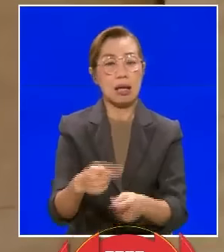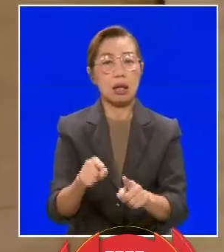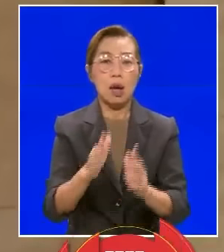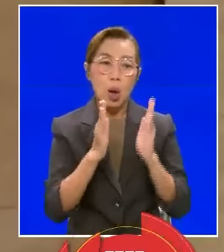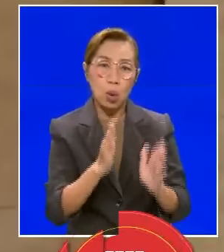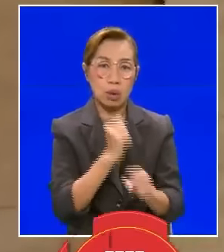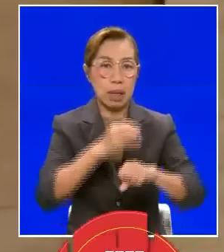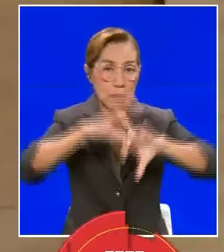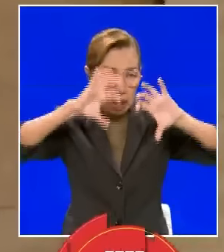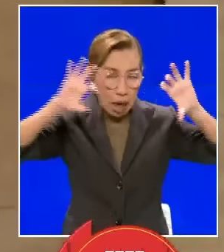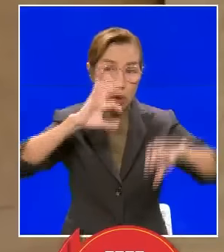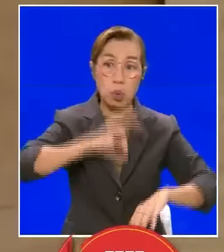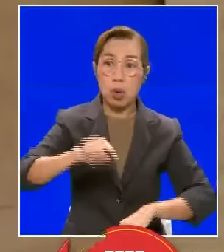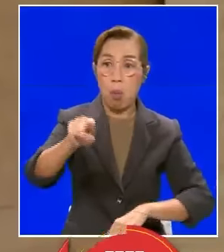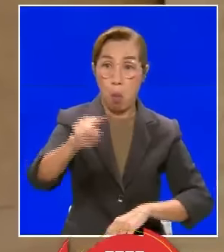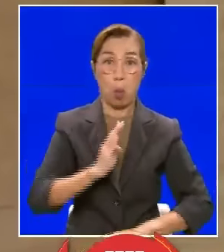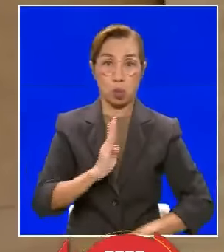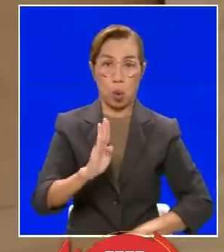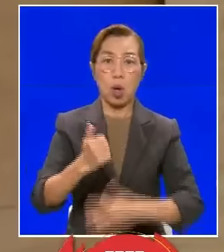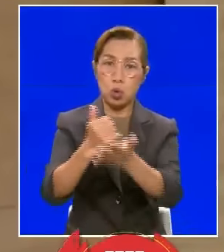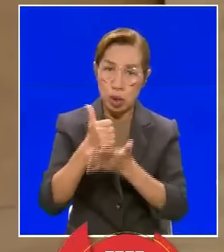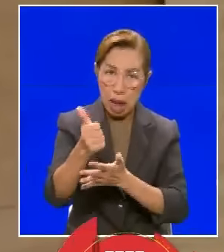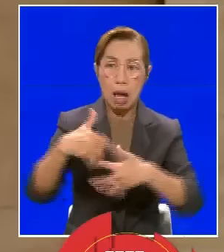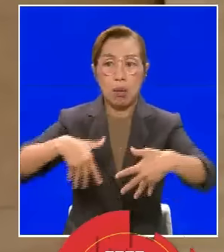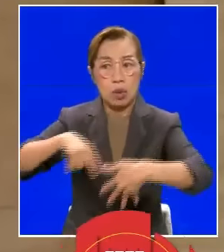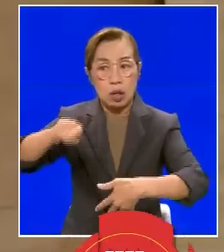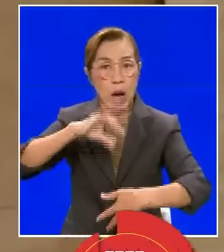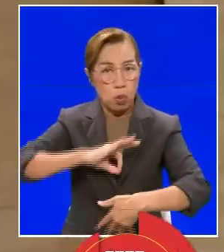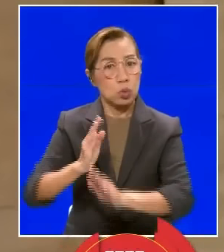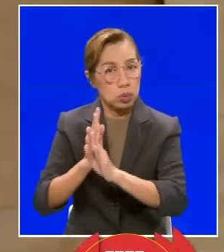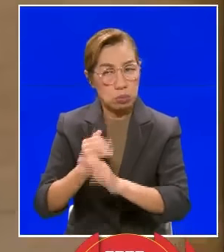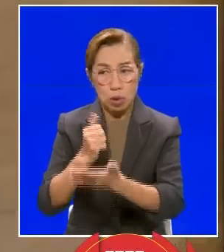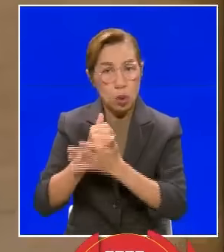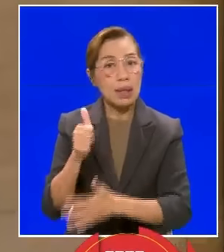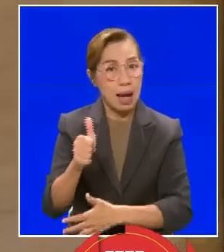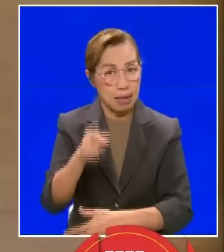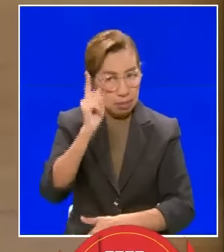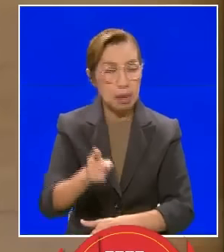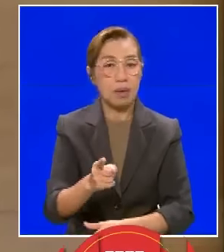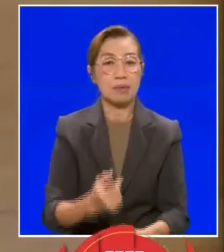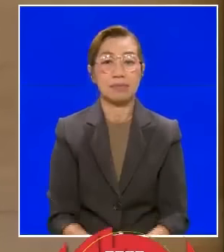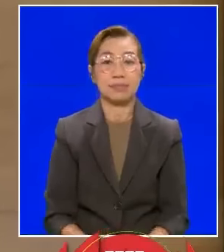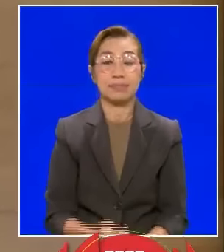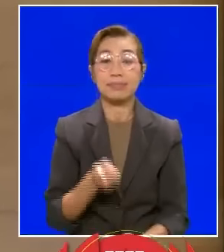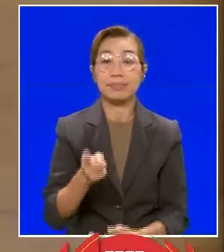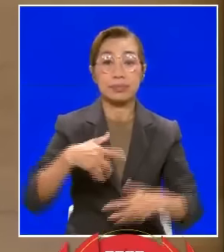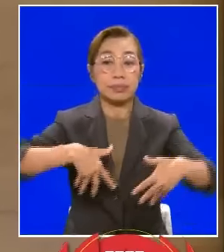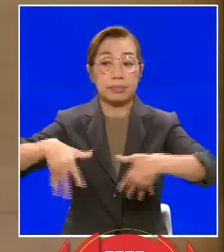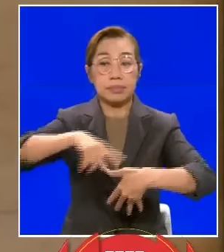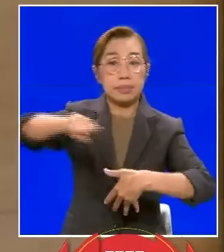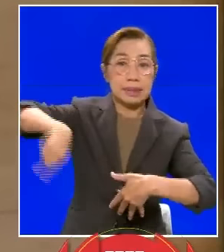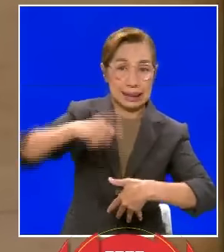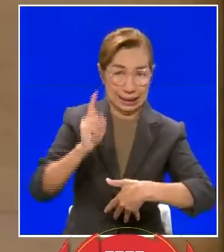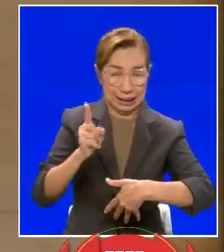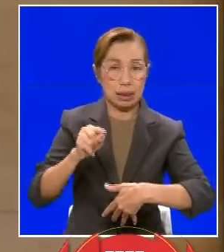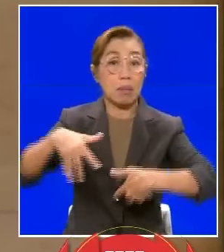ที่รัฐเป็นหลักความเป็นธรรมให้กับประชาชนพี่น้องประชาชนทุกคนนะครับ บิ๊กโจ๊กบอกด้วยนะคะว่าประชาชนเนี่ยจะสามารถ